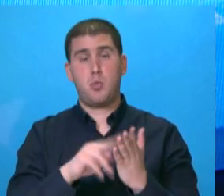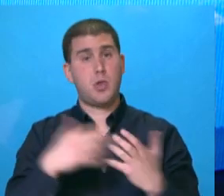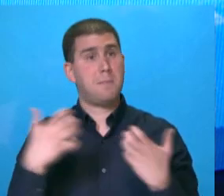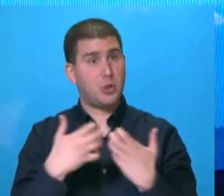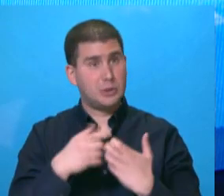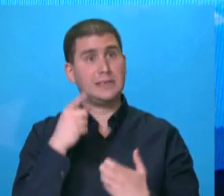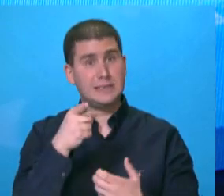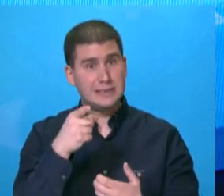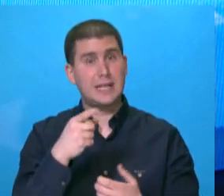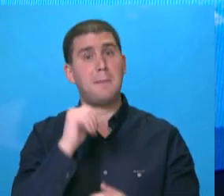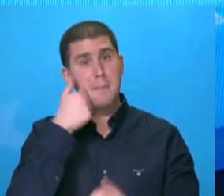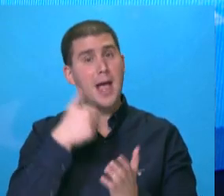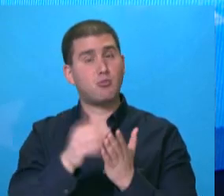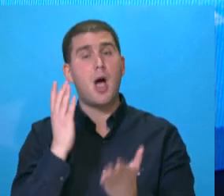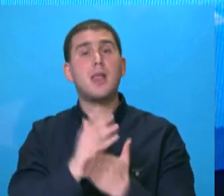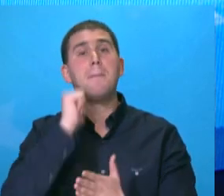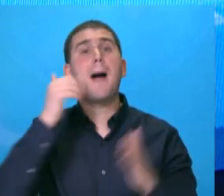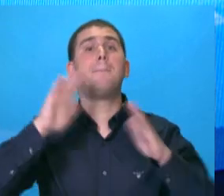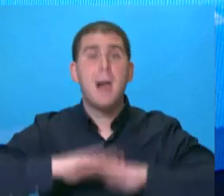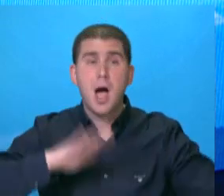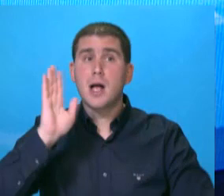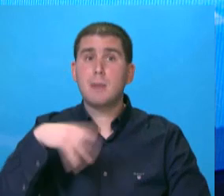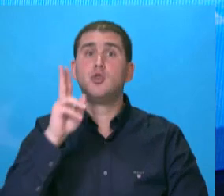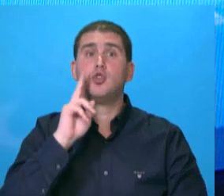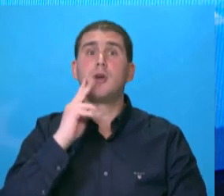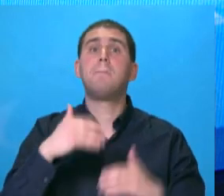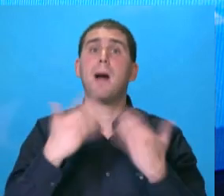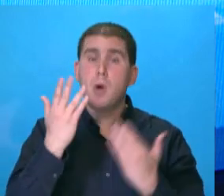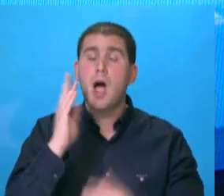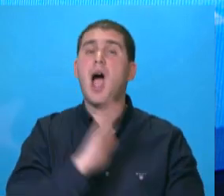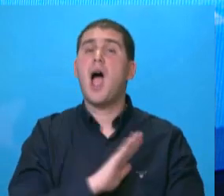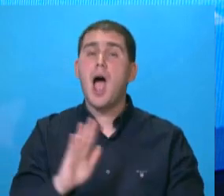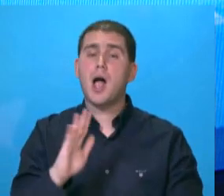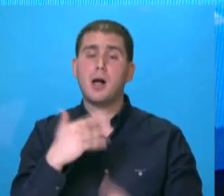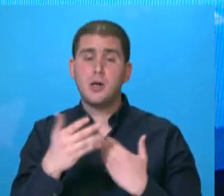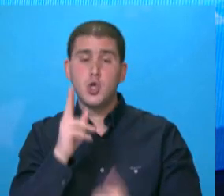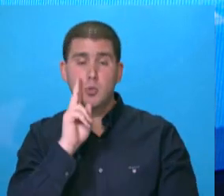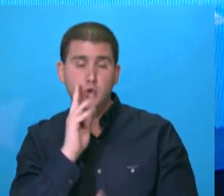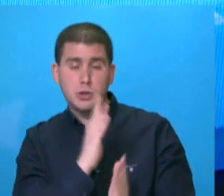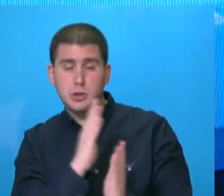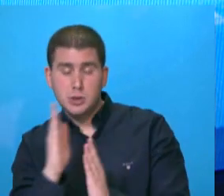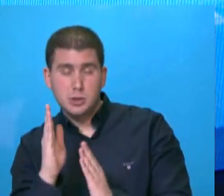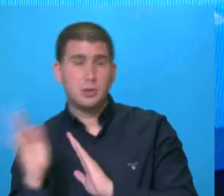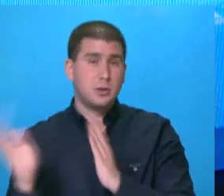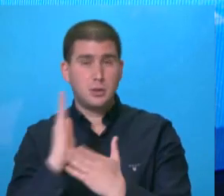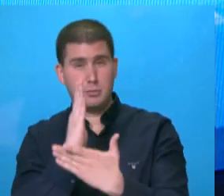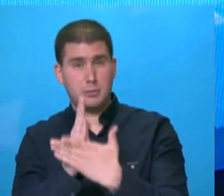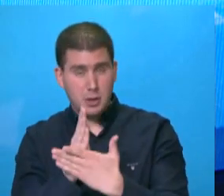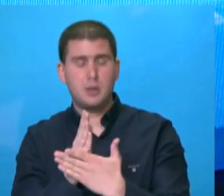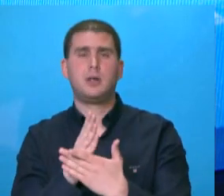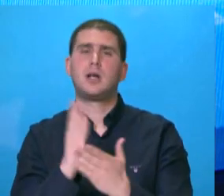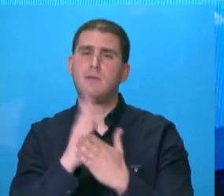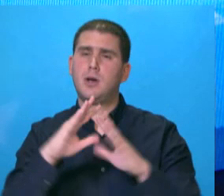נמשך מחר, עד מחר בלילה, גם בשישי בבוקר, רק במהלך יום שישי. רק במהלך יום שישי המערכת תחלש